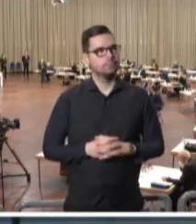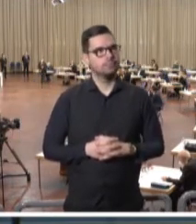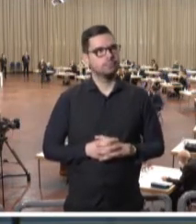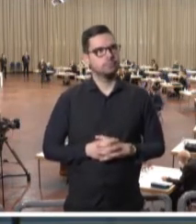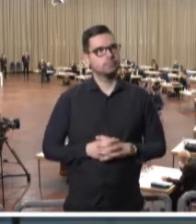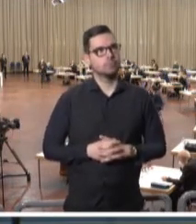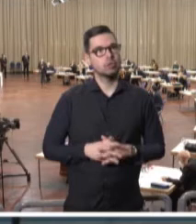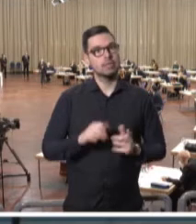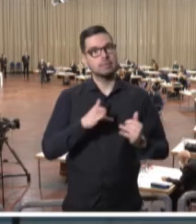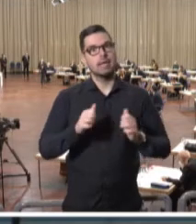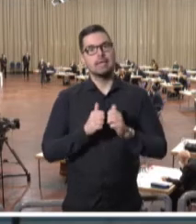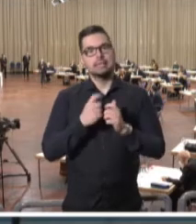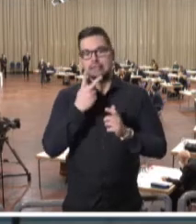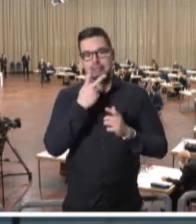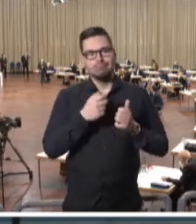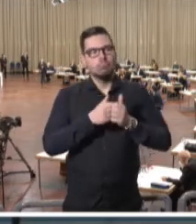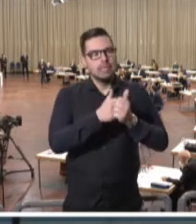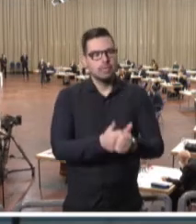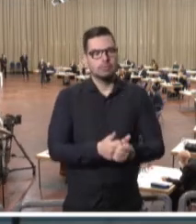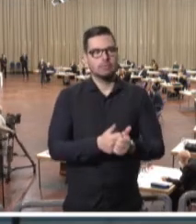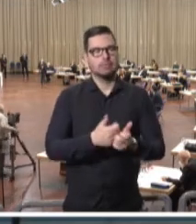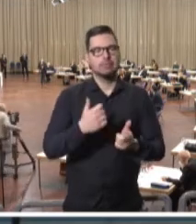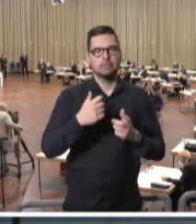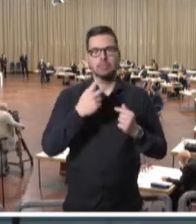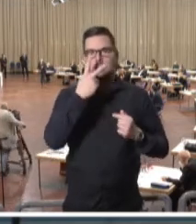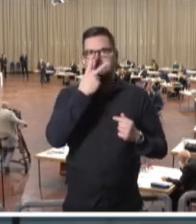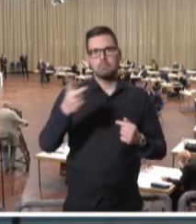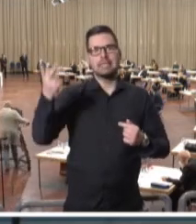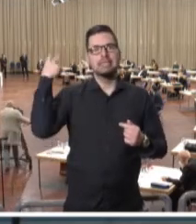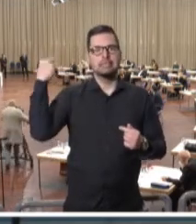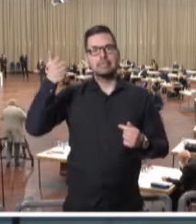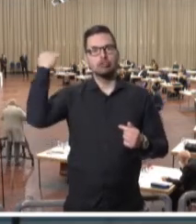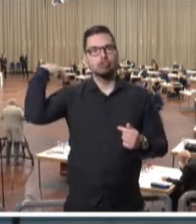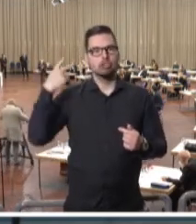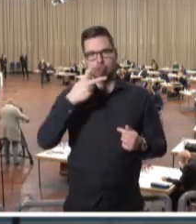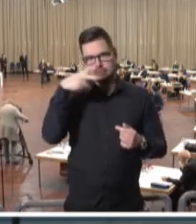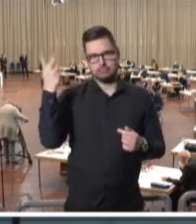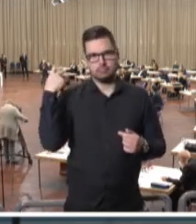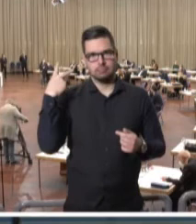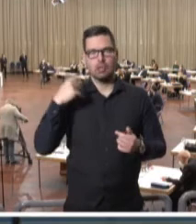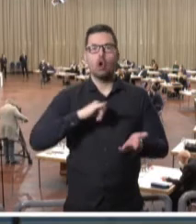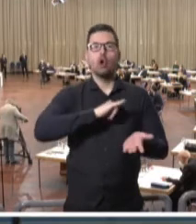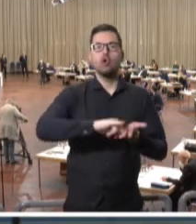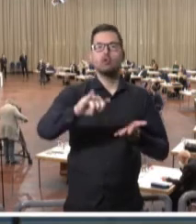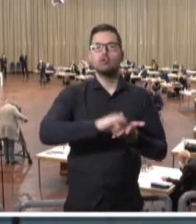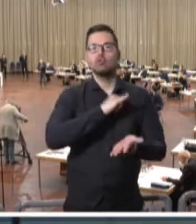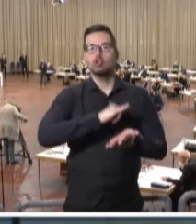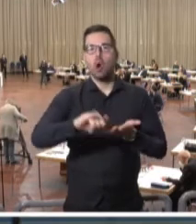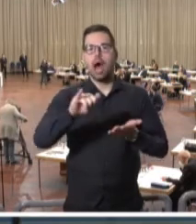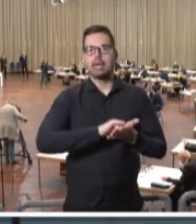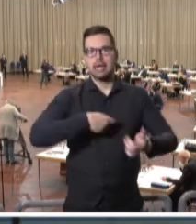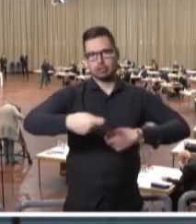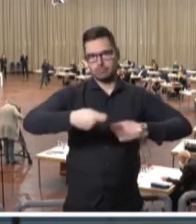Und es hilft immer, einen Blick in die Geschichte zu werfen. Die New Yorker Gewerkschafterin Rose